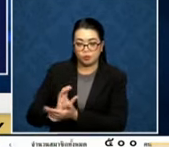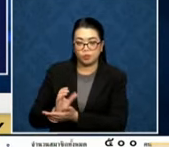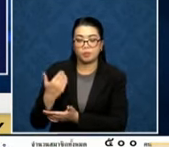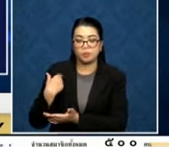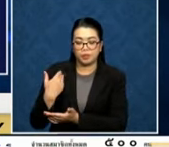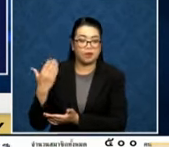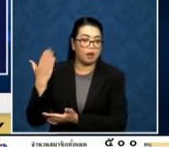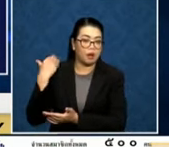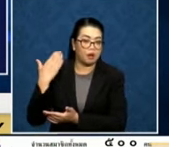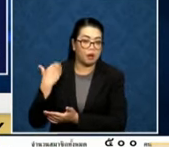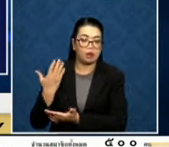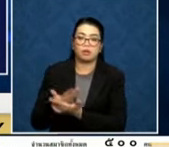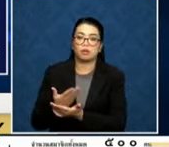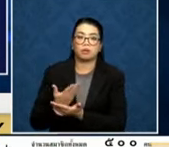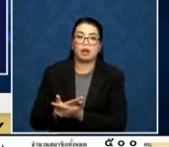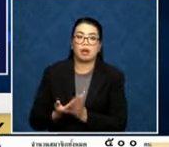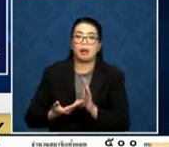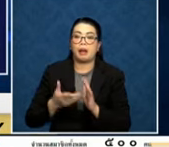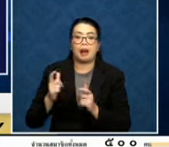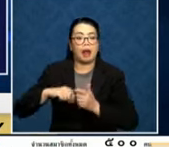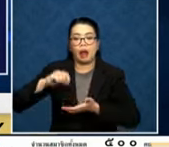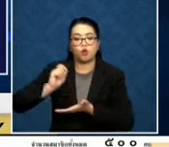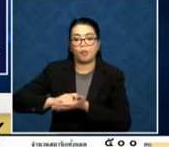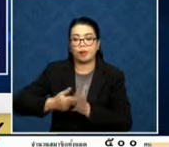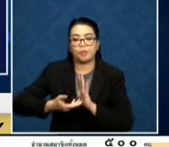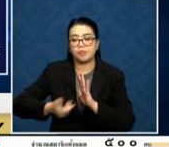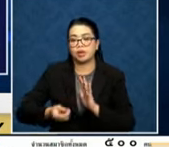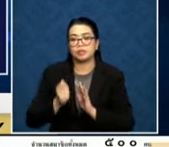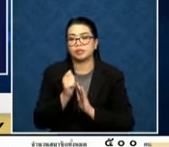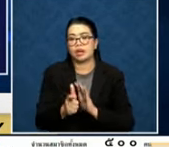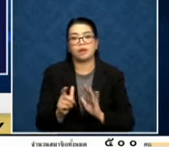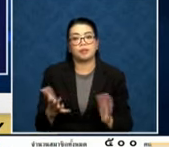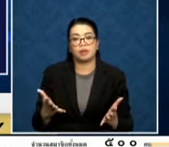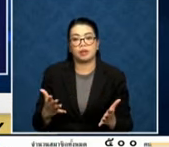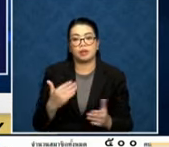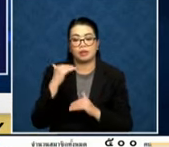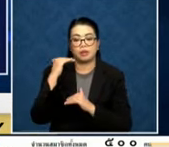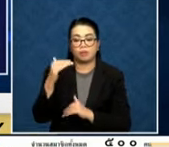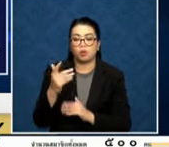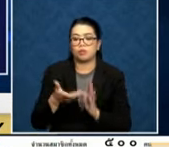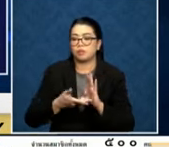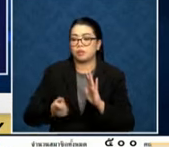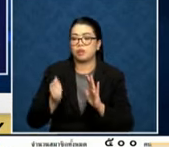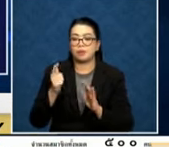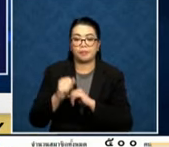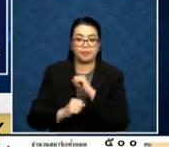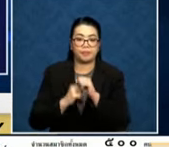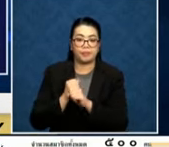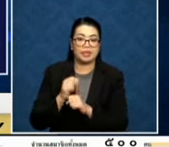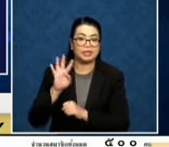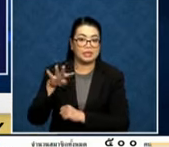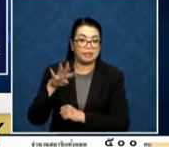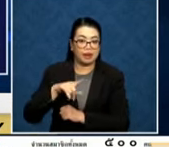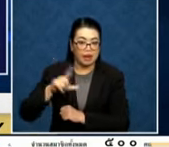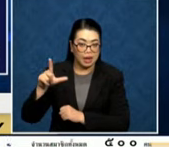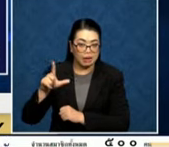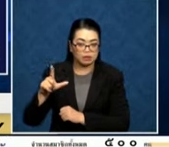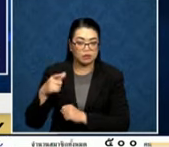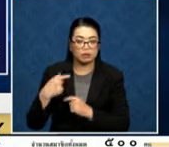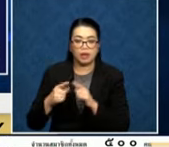ที่ผ่านมาไม่เคยมีการอนุมัติตามกรอบวงเงินที่วางไว้ครับปีละ 4,000ล้านบาทต่อ